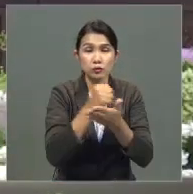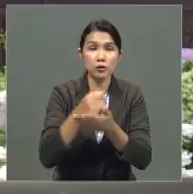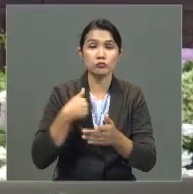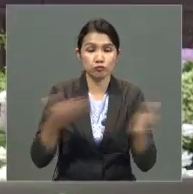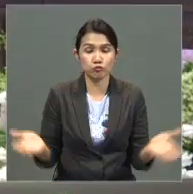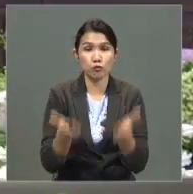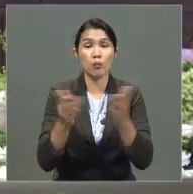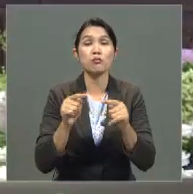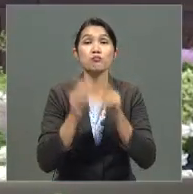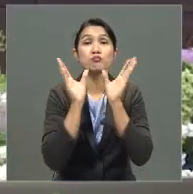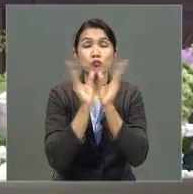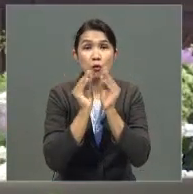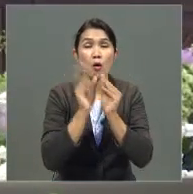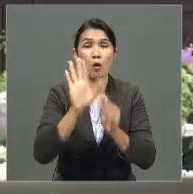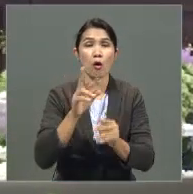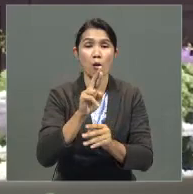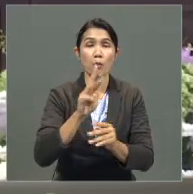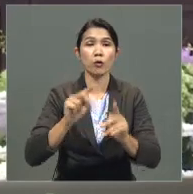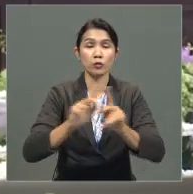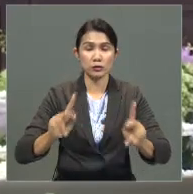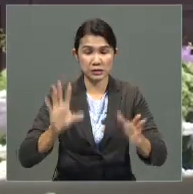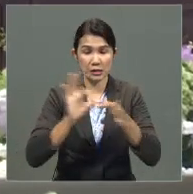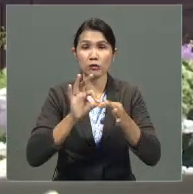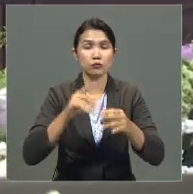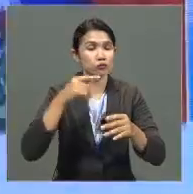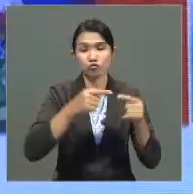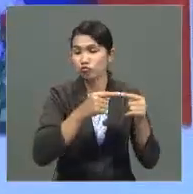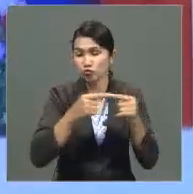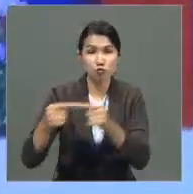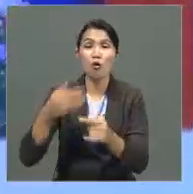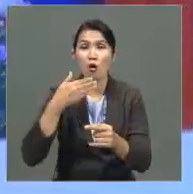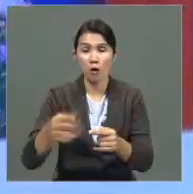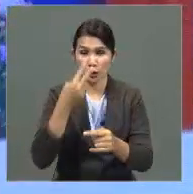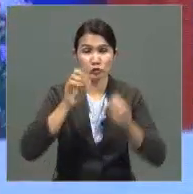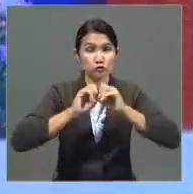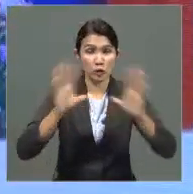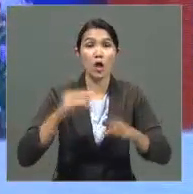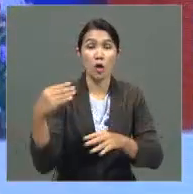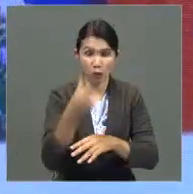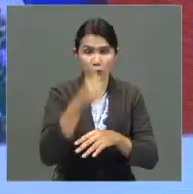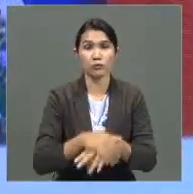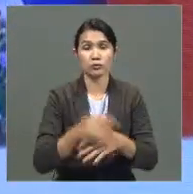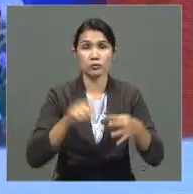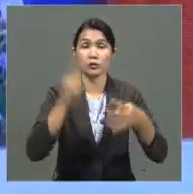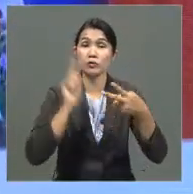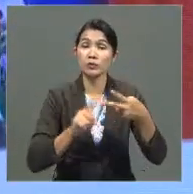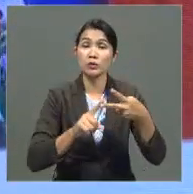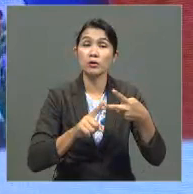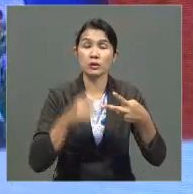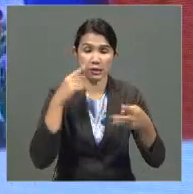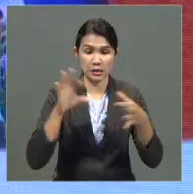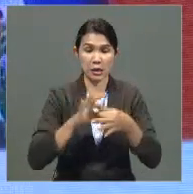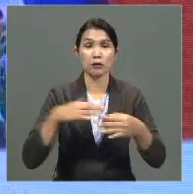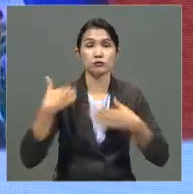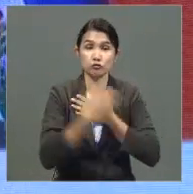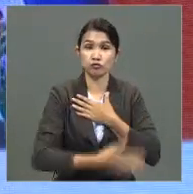สนุนให้มีการประชุมระดับรัฐมนตรีด้านทรัพยากรน้ำอย่างต่อเนื่องจะได้เห็นผลอย่างโดยเร็วนะคะอีกหนึ่งด้านคือด้านสาธาร